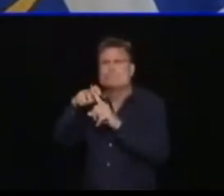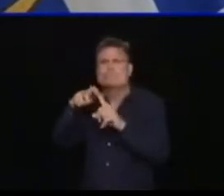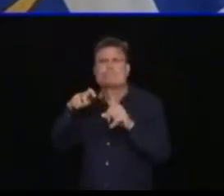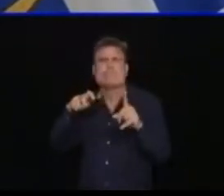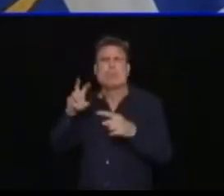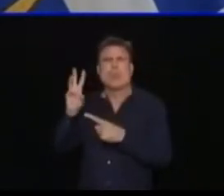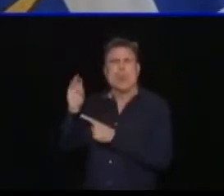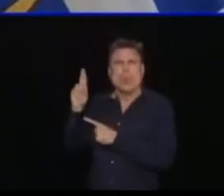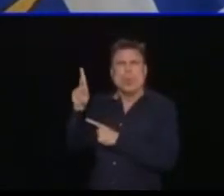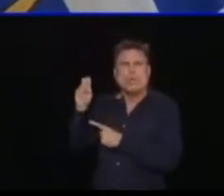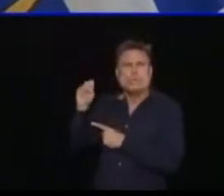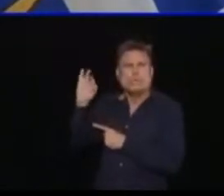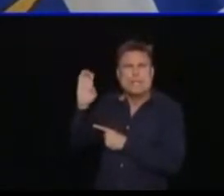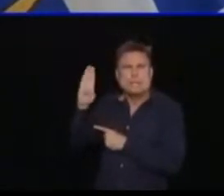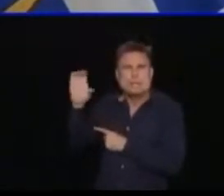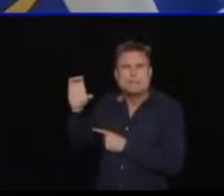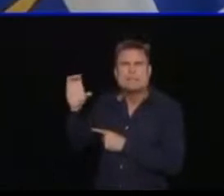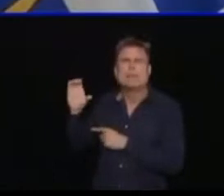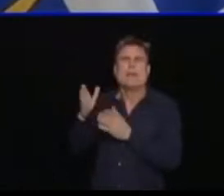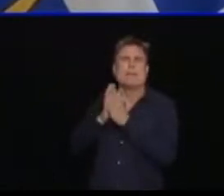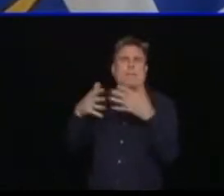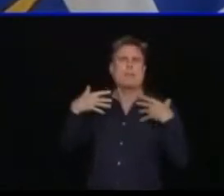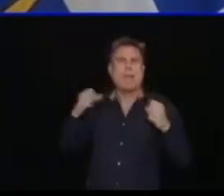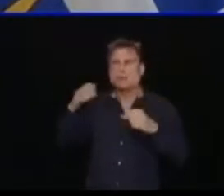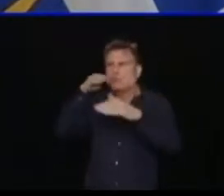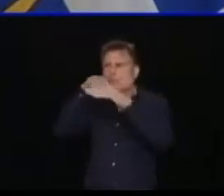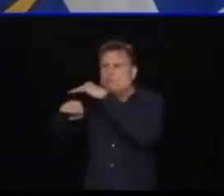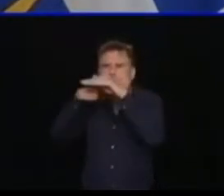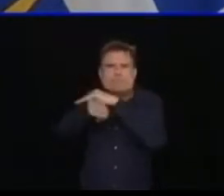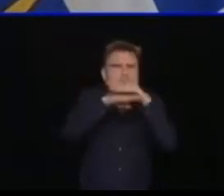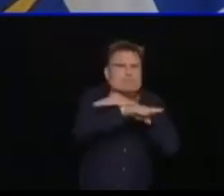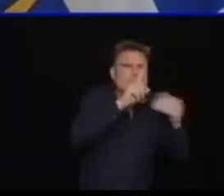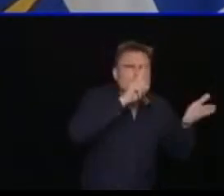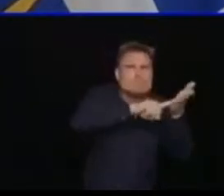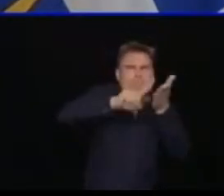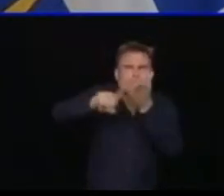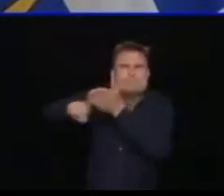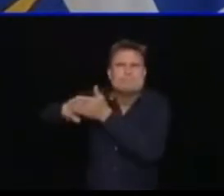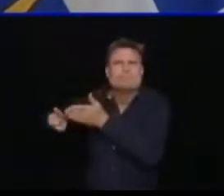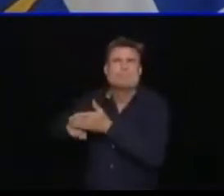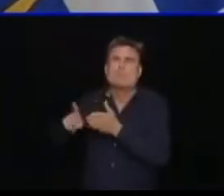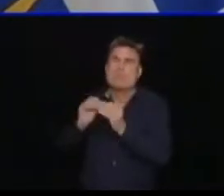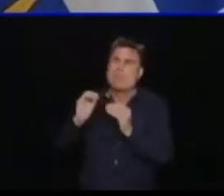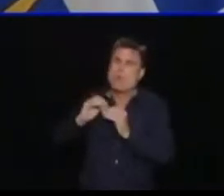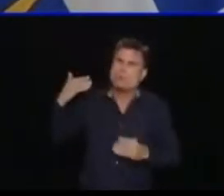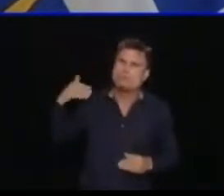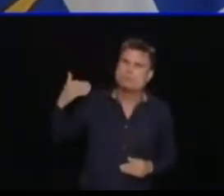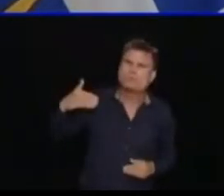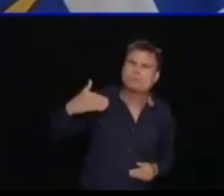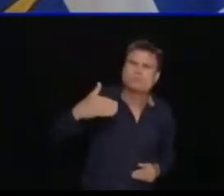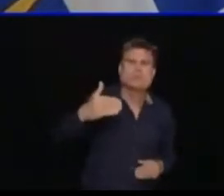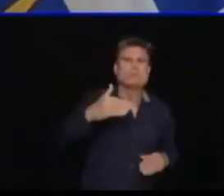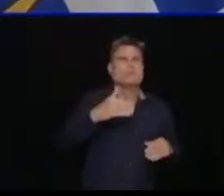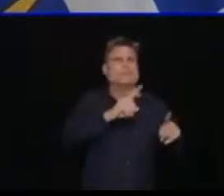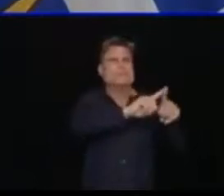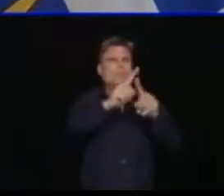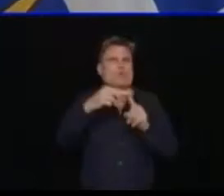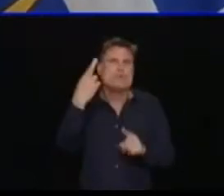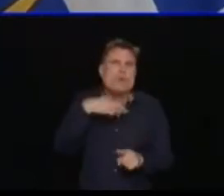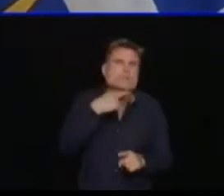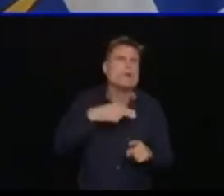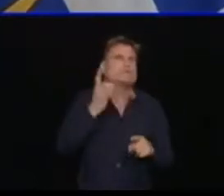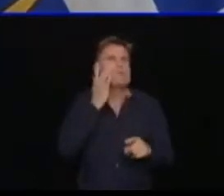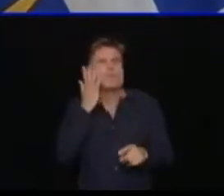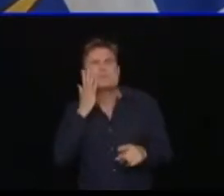can do 等等 that. 是不是 The 完 other 全遵守 pieces 了我 that 们的 are 行 really 为规范 important around 卫生 those 规范 are, we know that when alcohol is served,